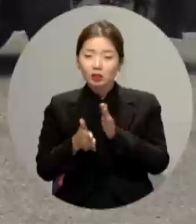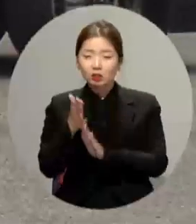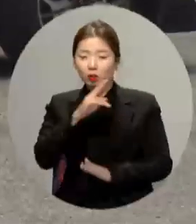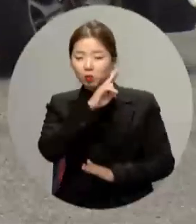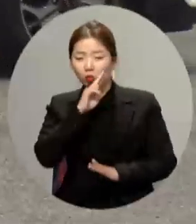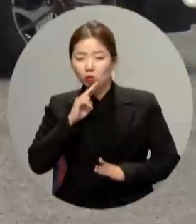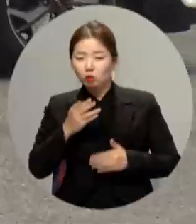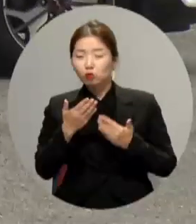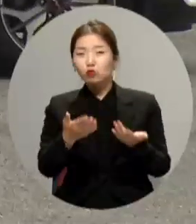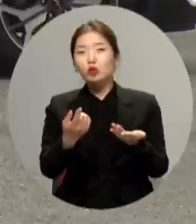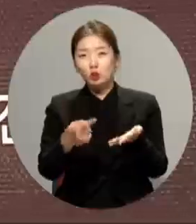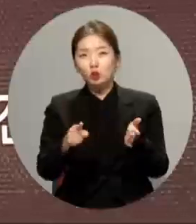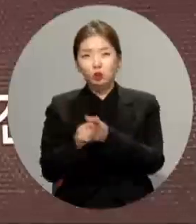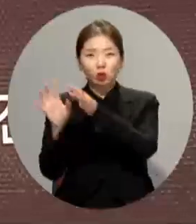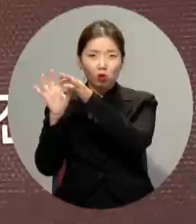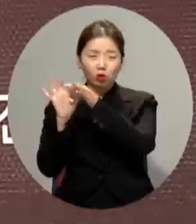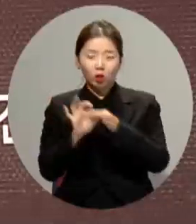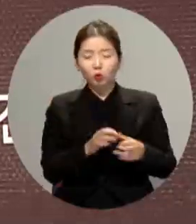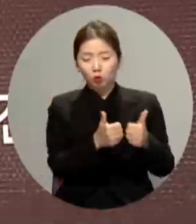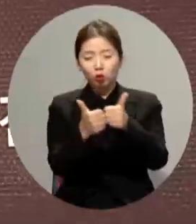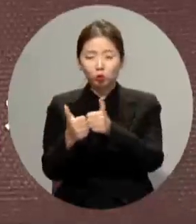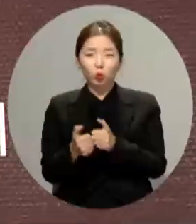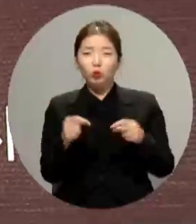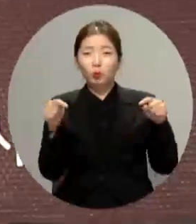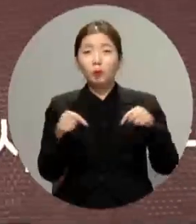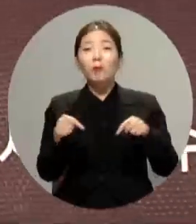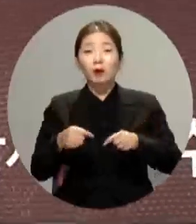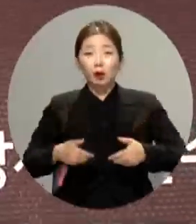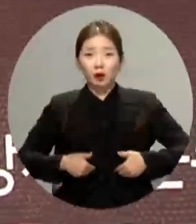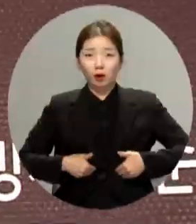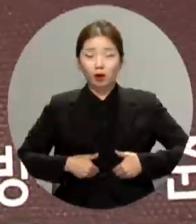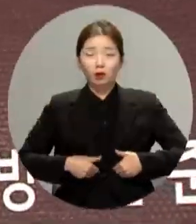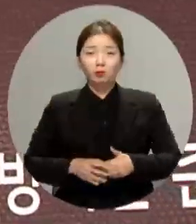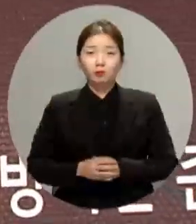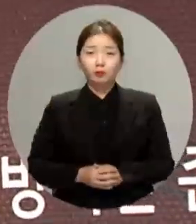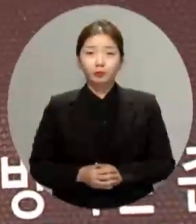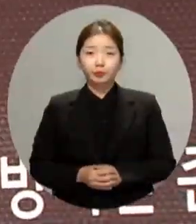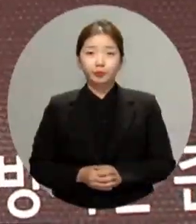편의를 도모할 수 있도록 지속적인 논의가 필요해 보입니다. MBC 뉴스 정자영입니다.